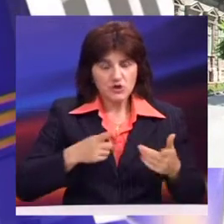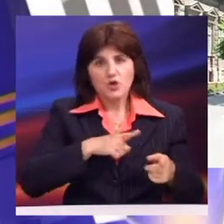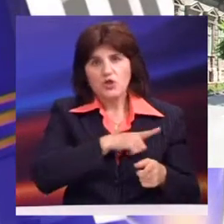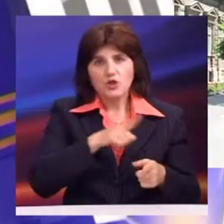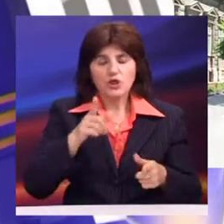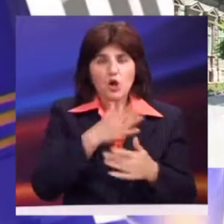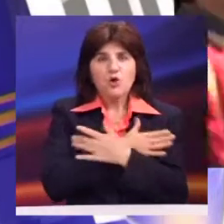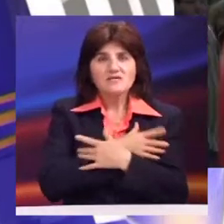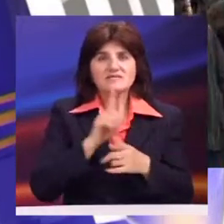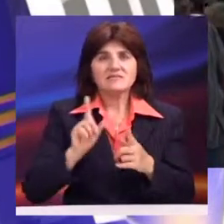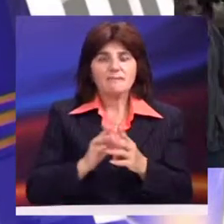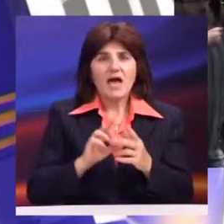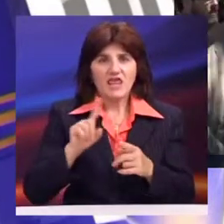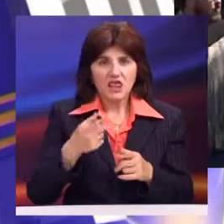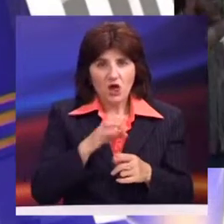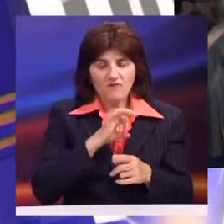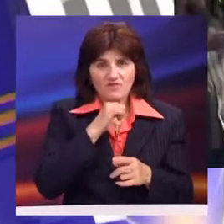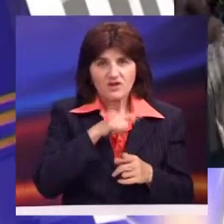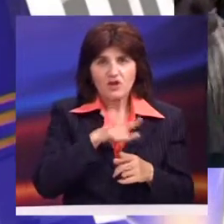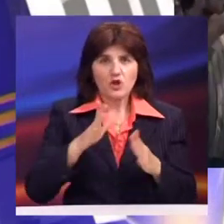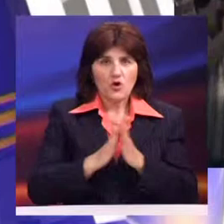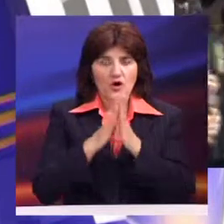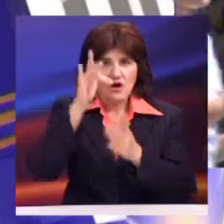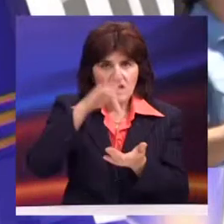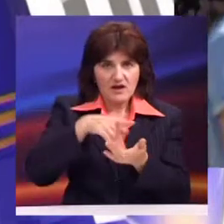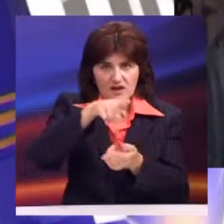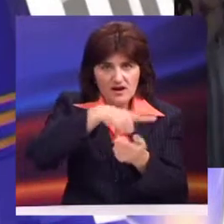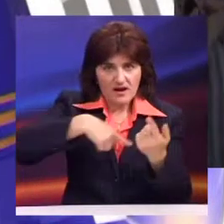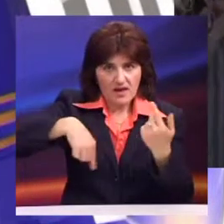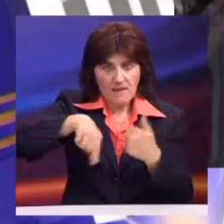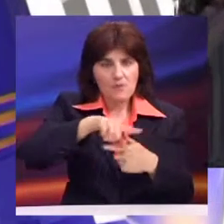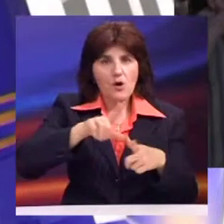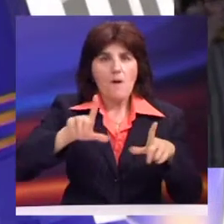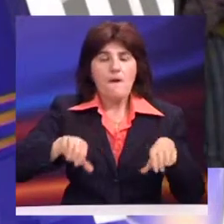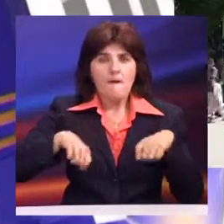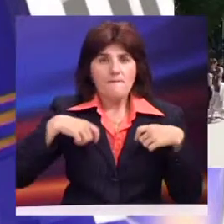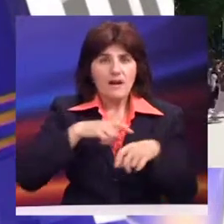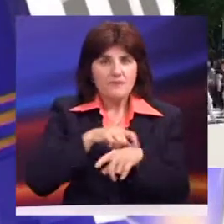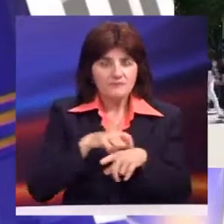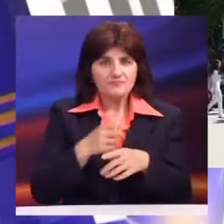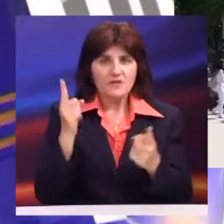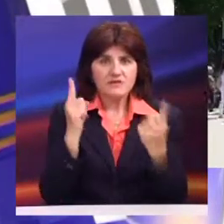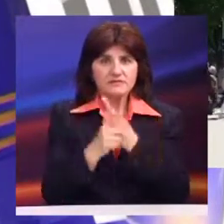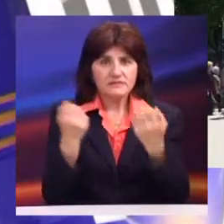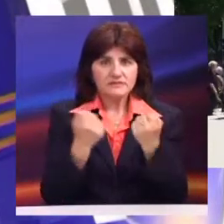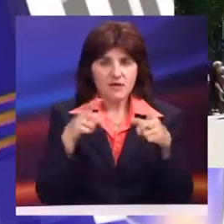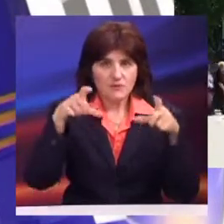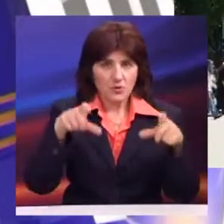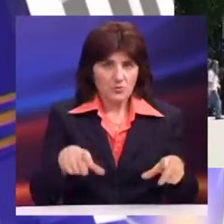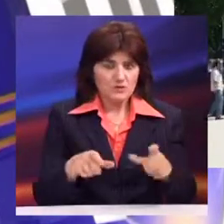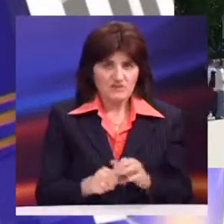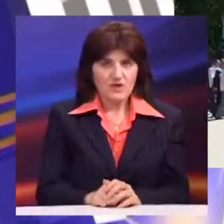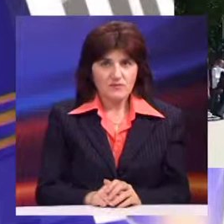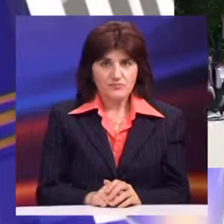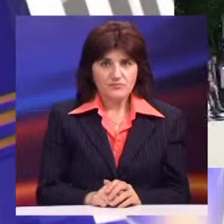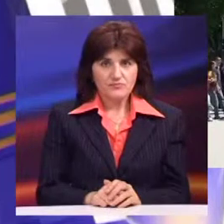Đure Đakovića, zatim Zmajovinom prema Svetovaznesenskom hramu. U ovom delu grada u prepodnevnim časovima saobraćaj je bio